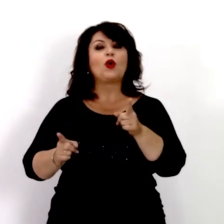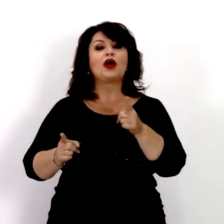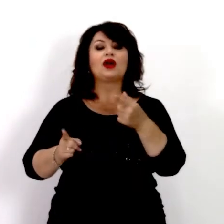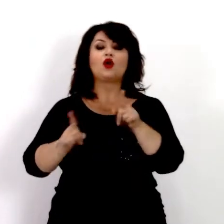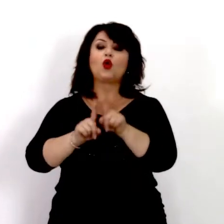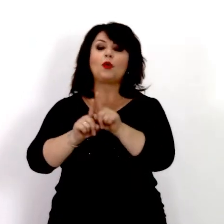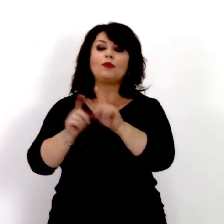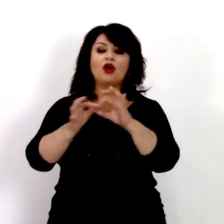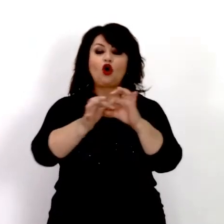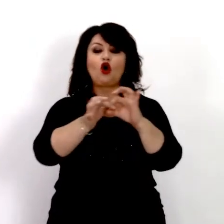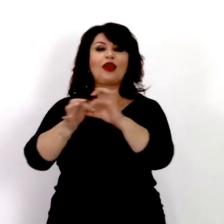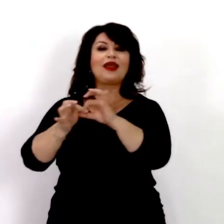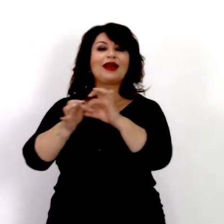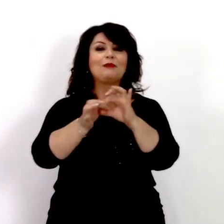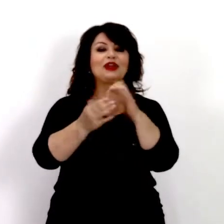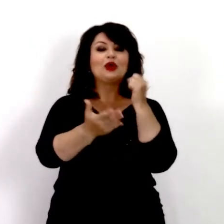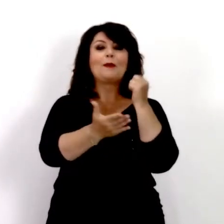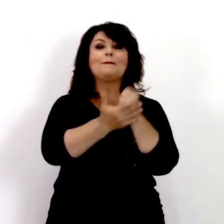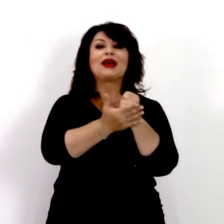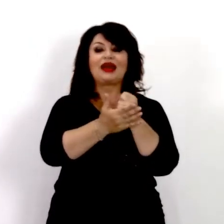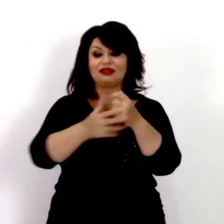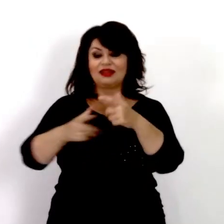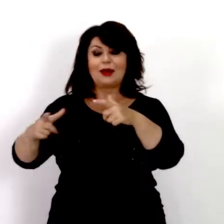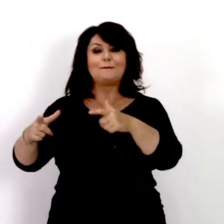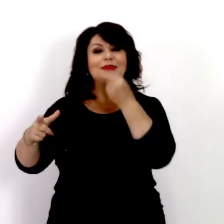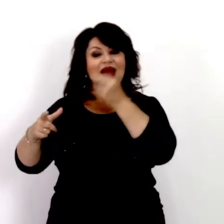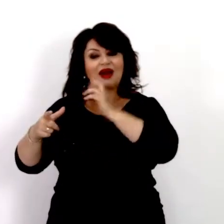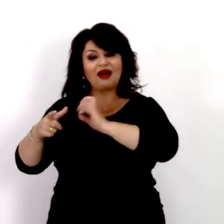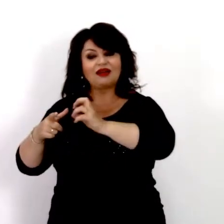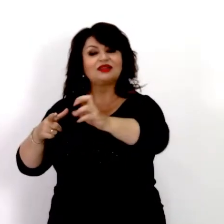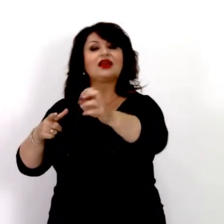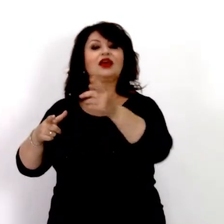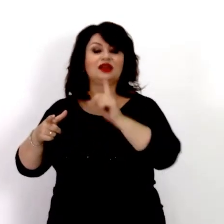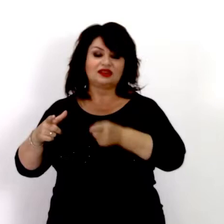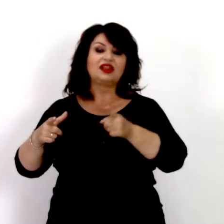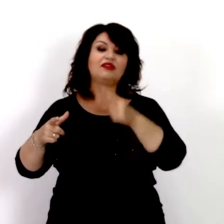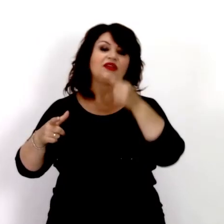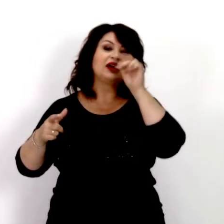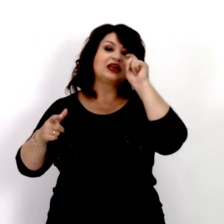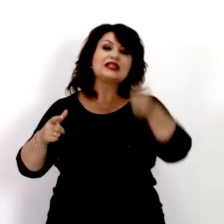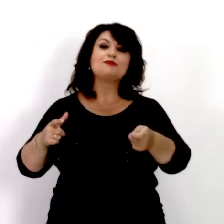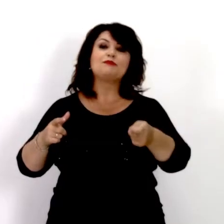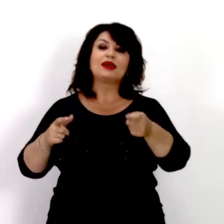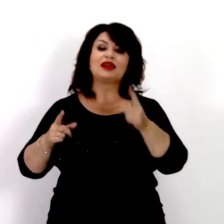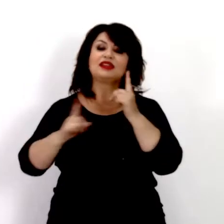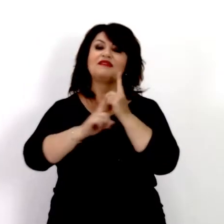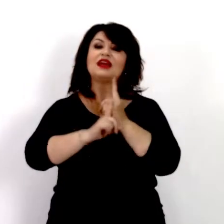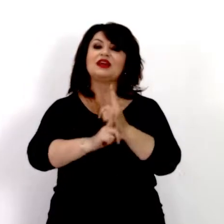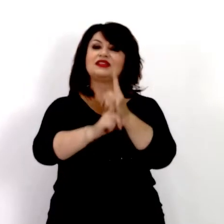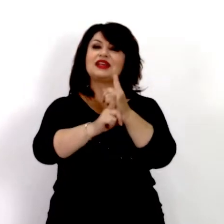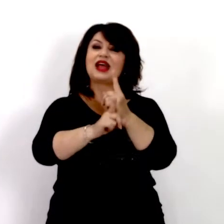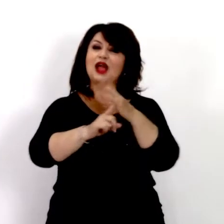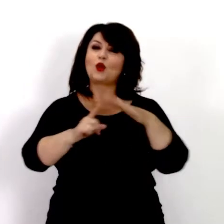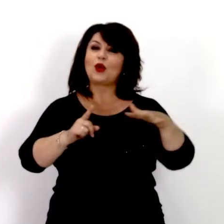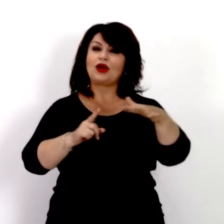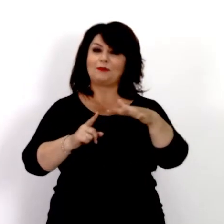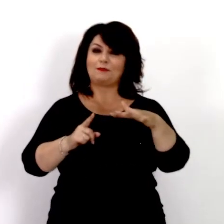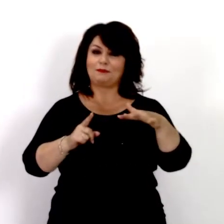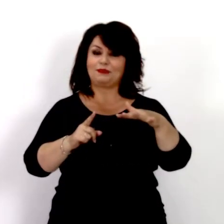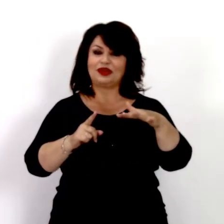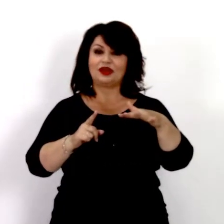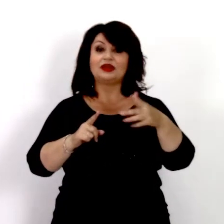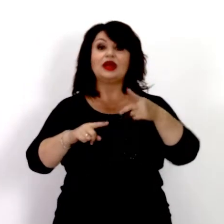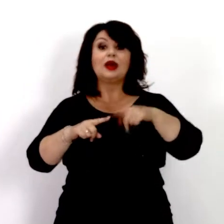coerenza con il nostro brand, i nostri piatti devono rispecchiare quella che è la nostra etichetta, numero uno. Numero due, dobbiamo sicuramente stare all'interno